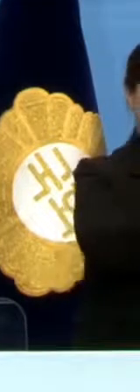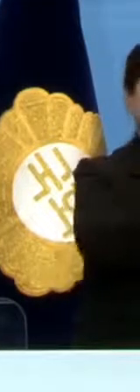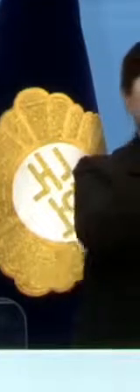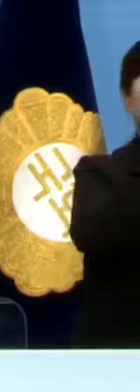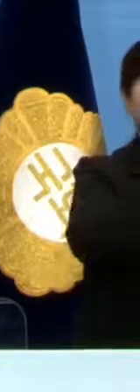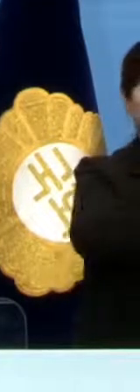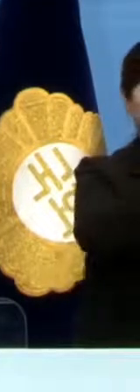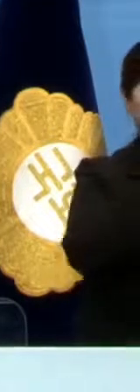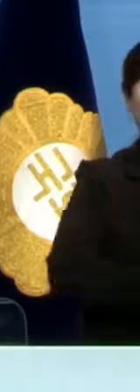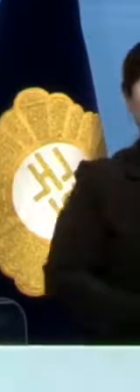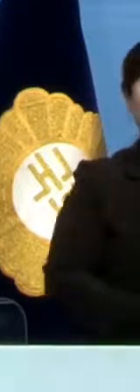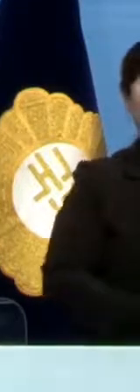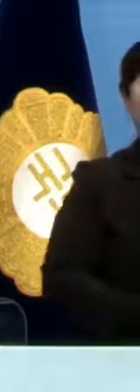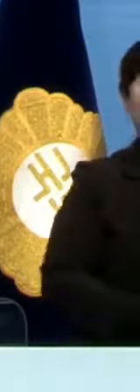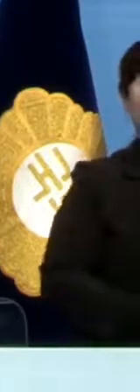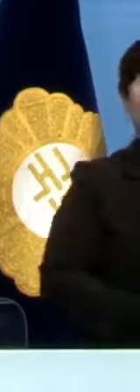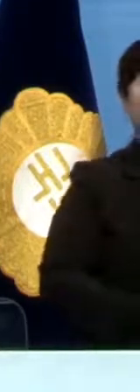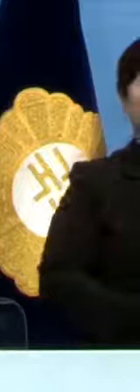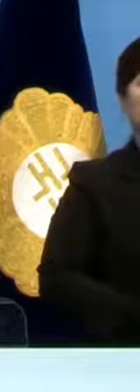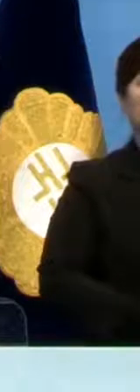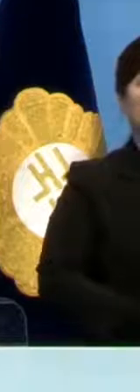감사합니다.